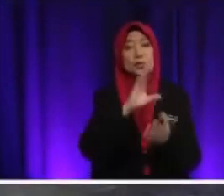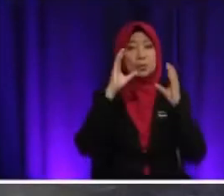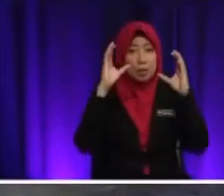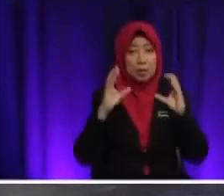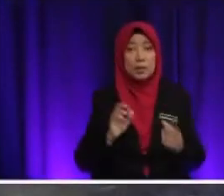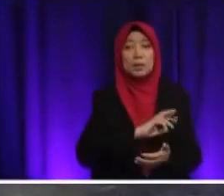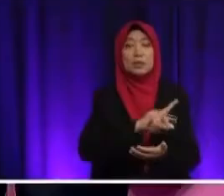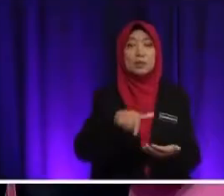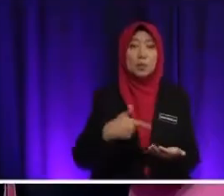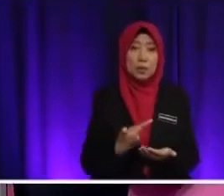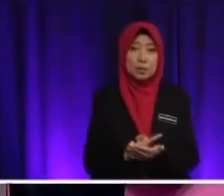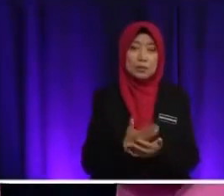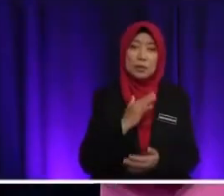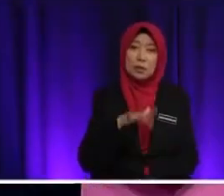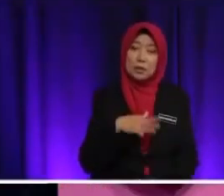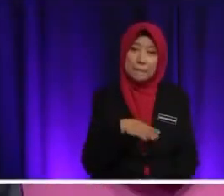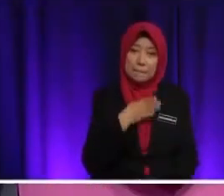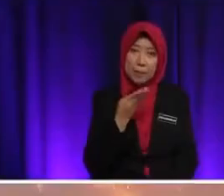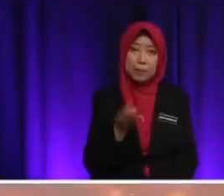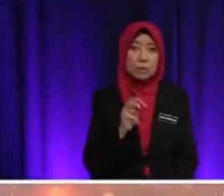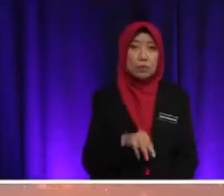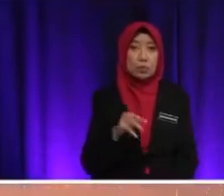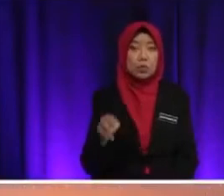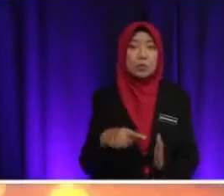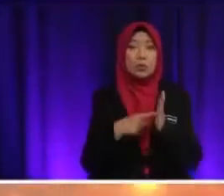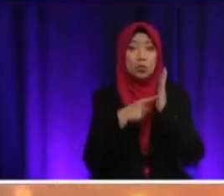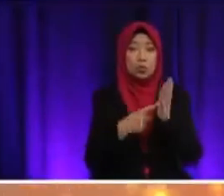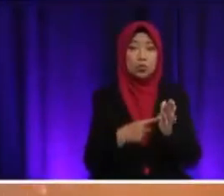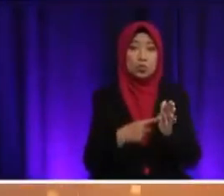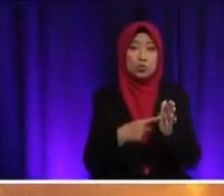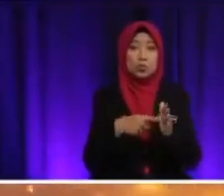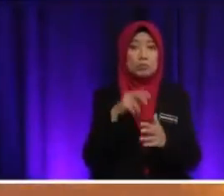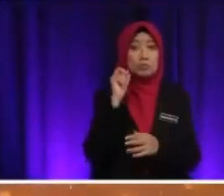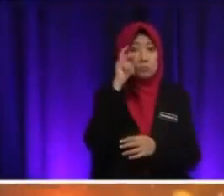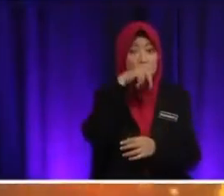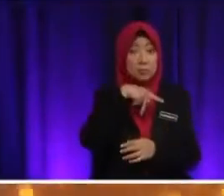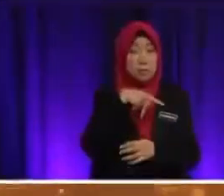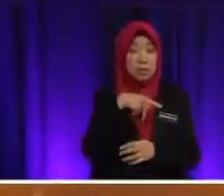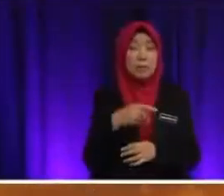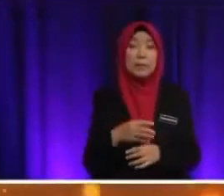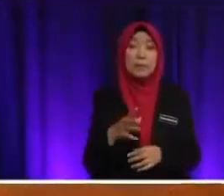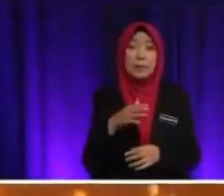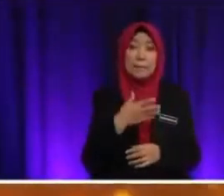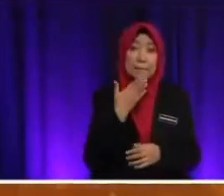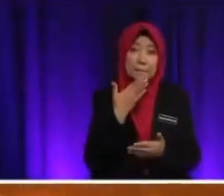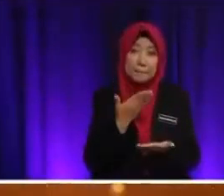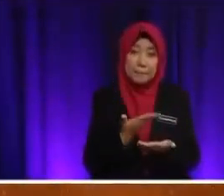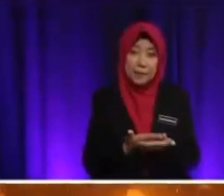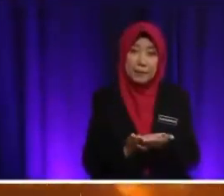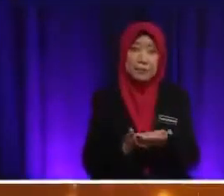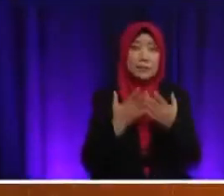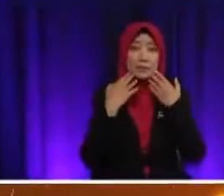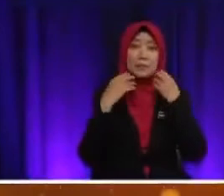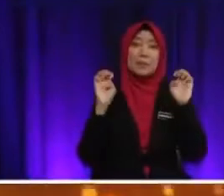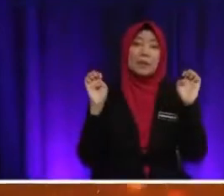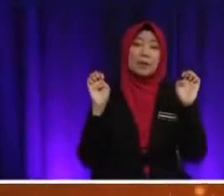keseluruhannya, okey, saya amat berbangga kerana murid-murid menunjukkan prestasi yang sangat cemerlang. Okay. Memberikan respon yang baik ya, sama ada